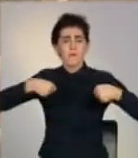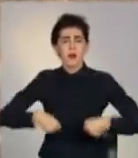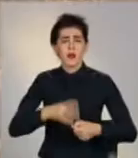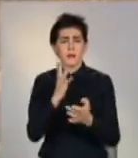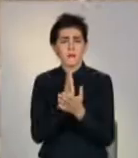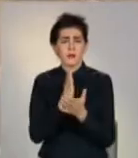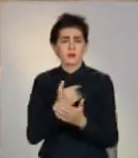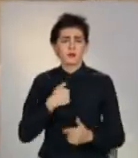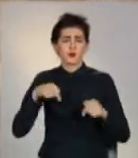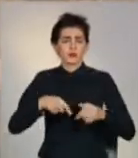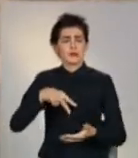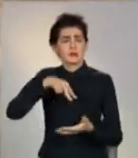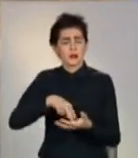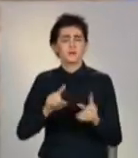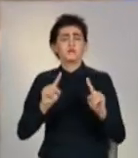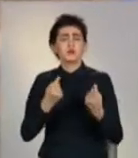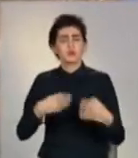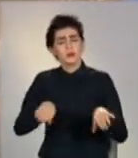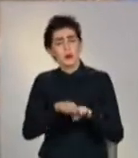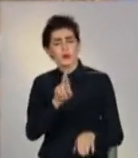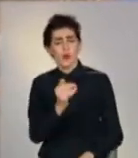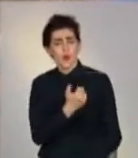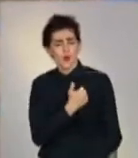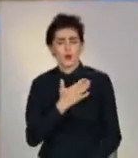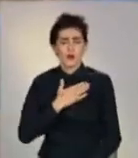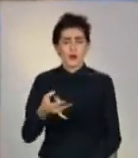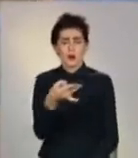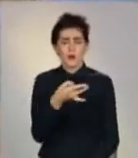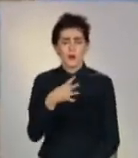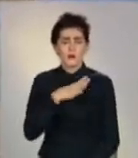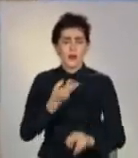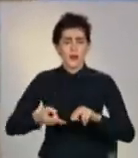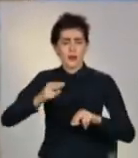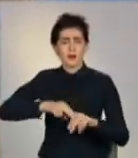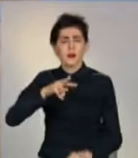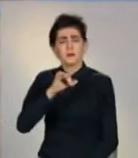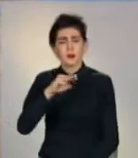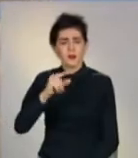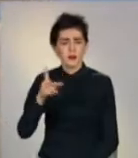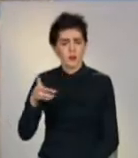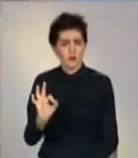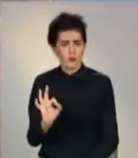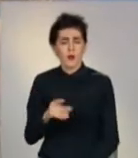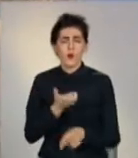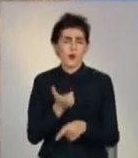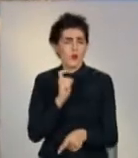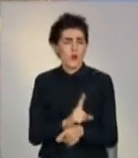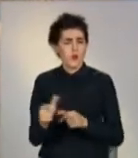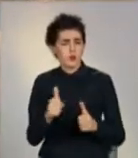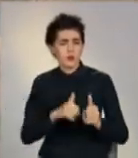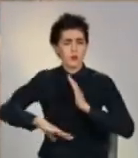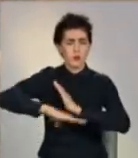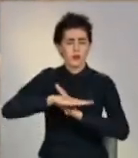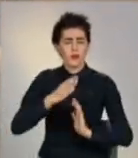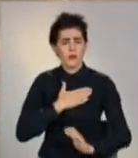мы имеем право здесь стоять. Почему? Потому что мы хотим, чтобы в нашем районе был именно Мітько Василь Михайлович. Он очень хорошо помог